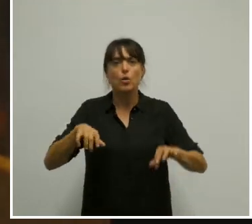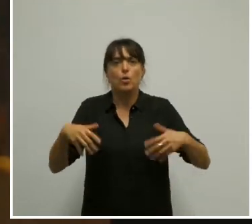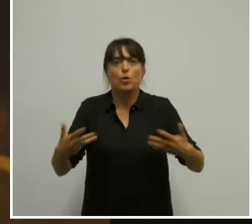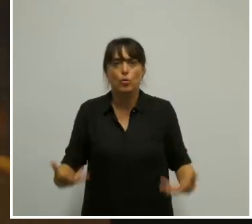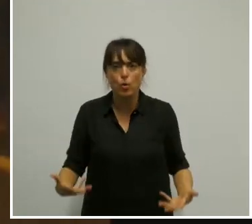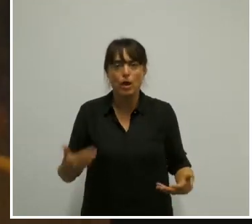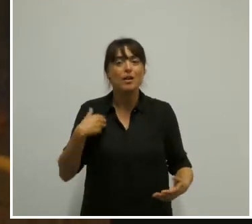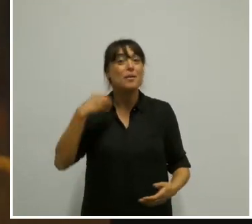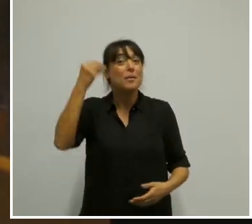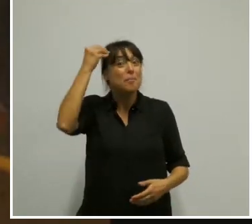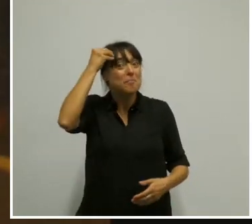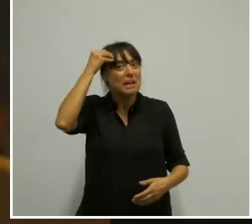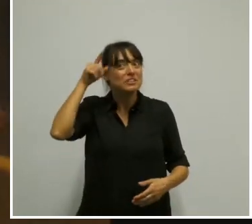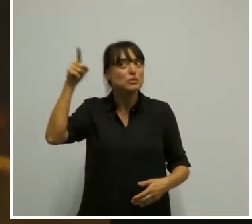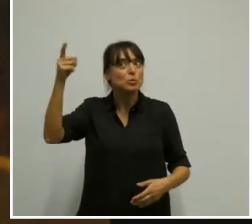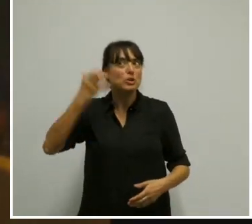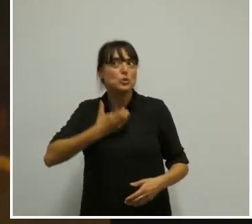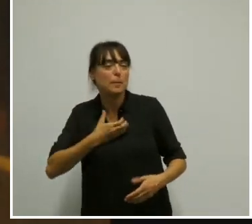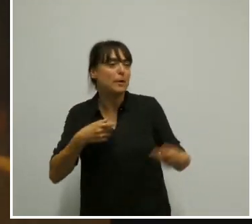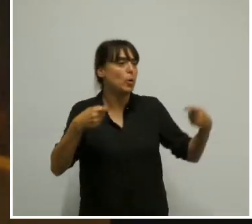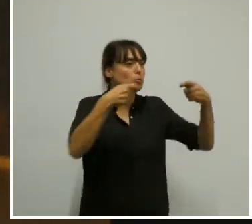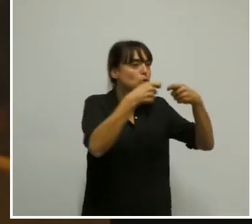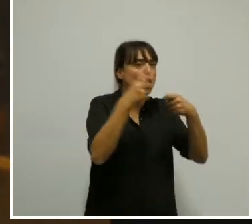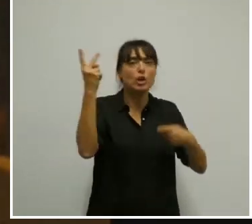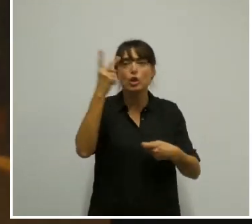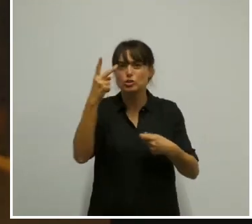d'Ajuntament, no sé si el Consorci també ho ha estudiat, això.